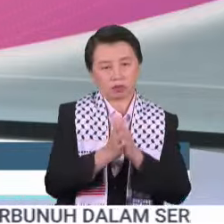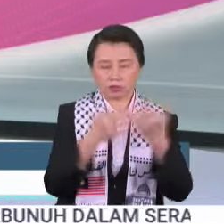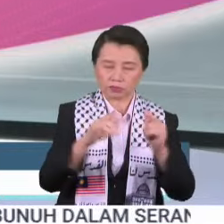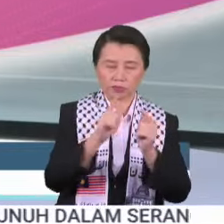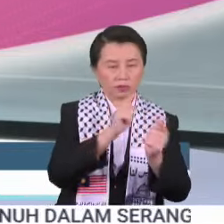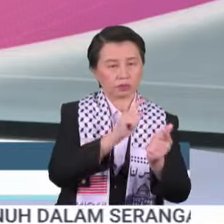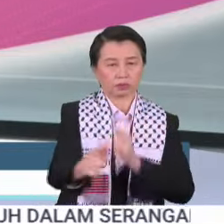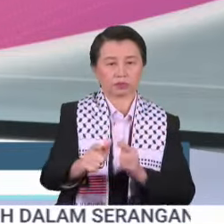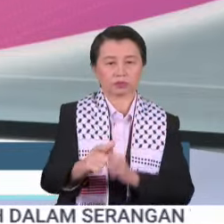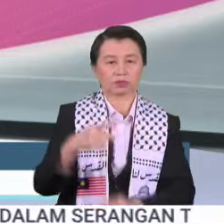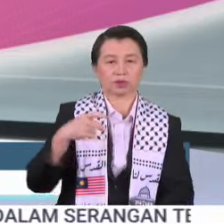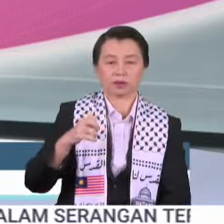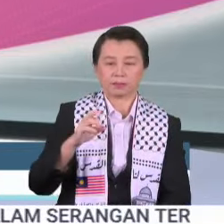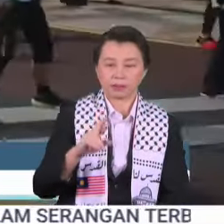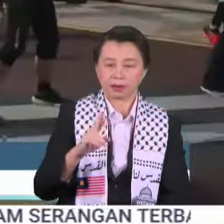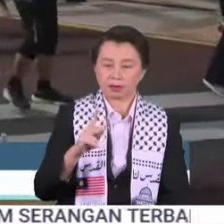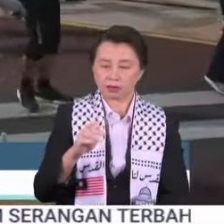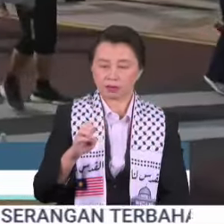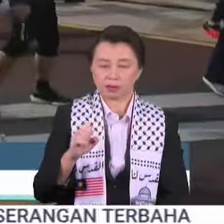diluluskan Perkeso.